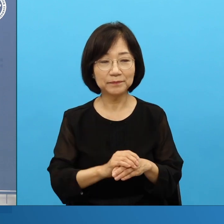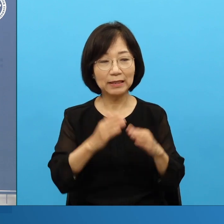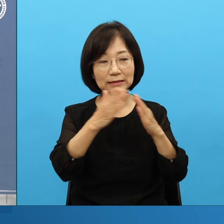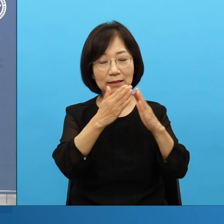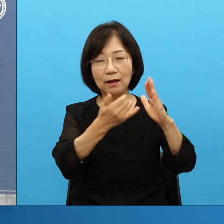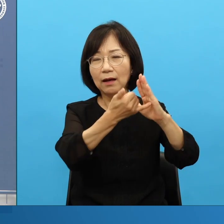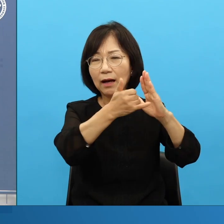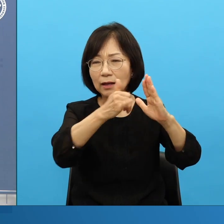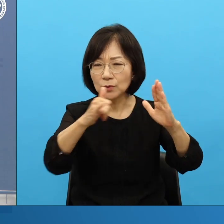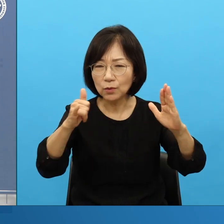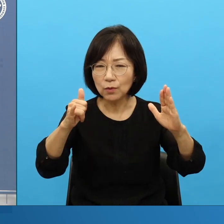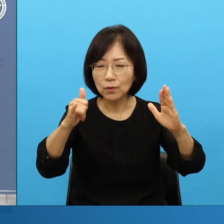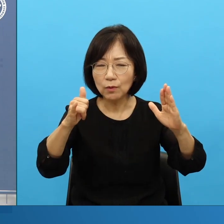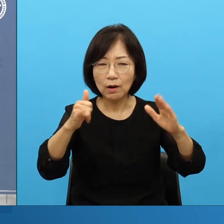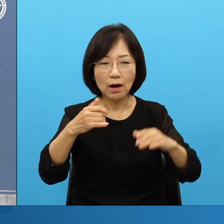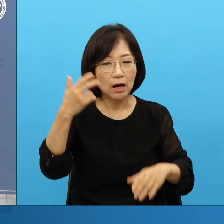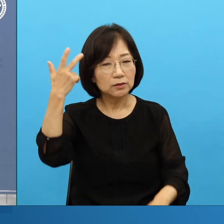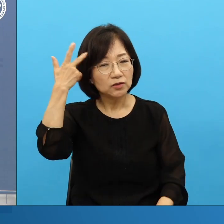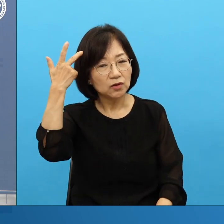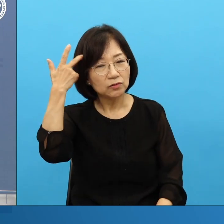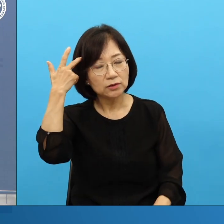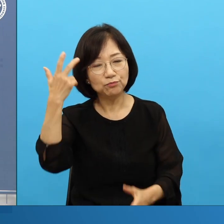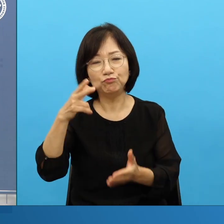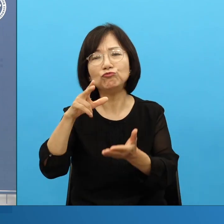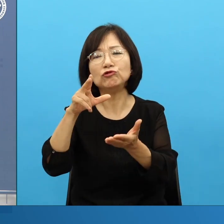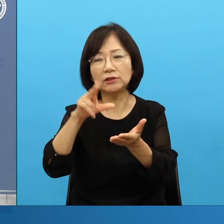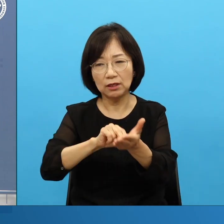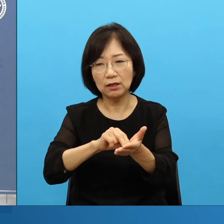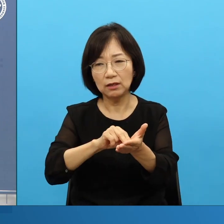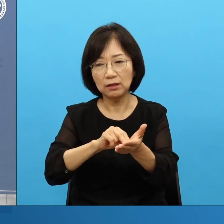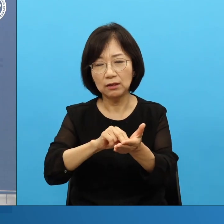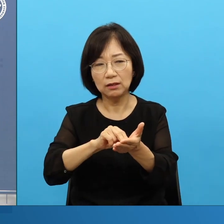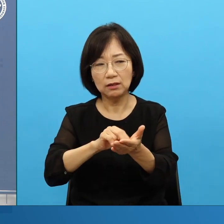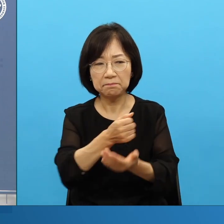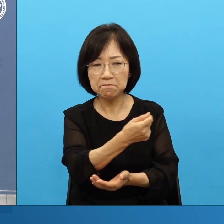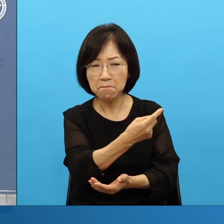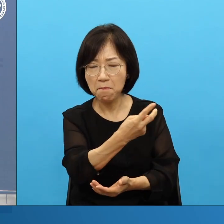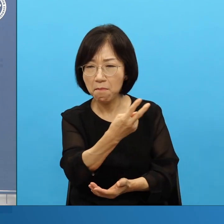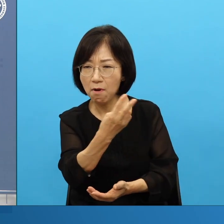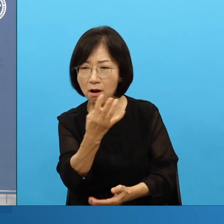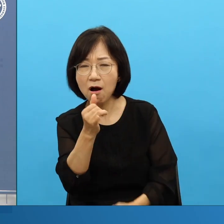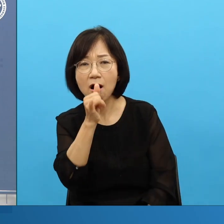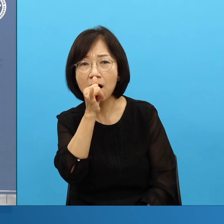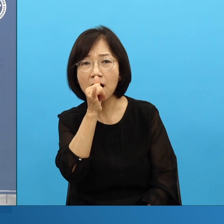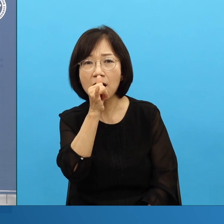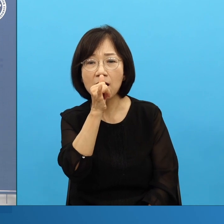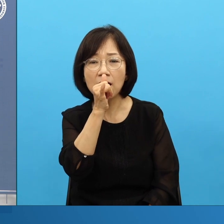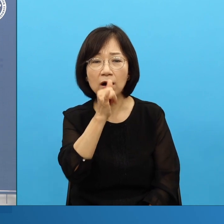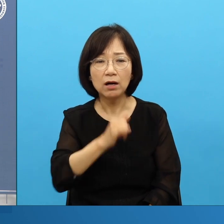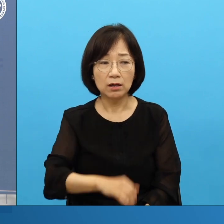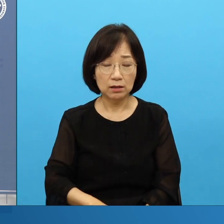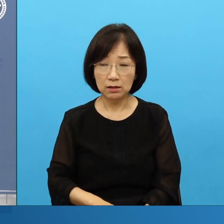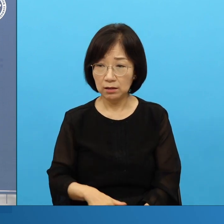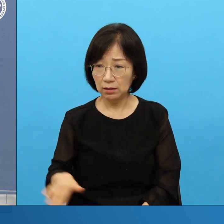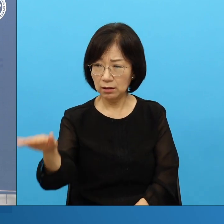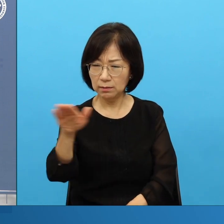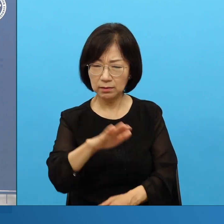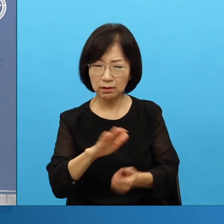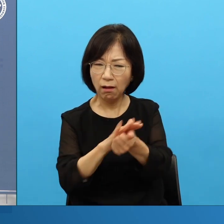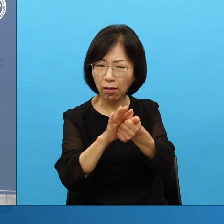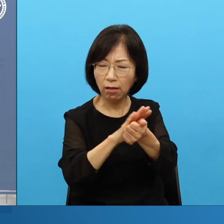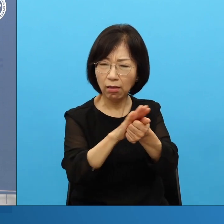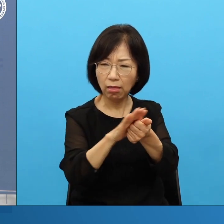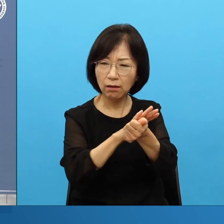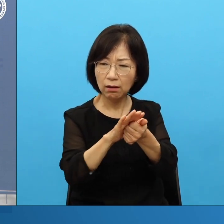we 어떡할 see 겁니까? that mental diseases and ailments are taking place throughout the strong families. 무슨 위로로 해결이 됩니까? And through